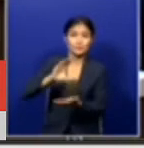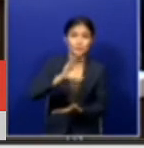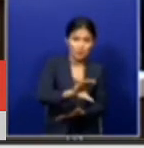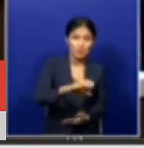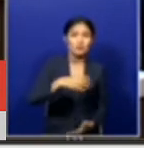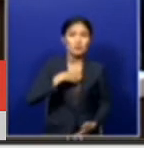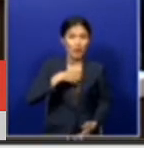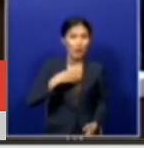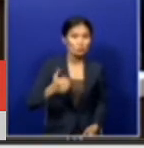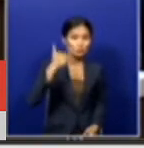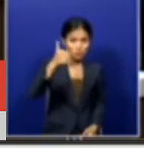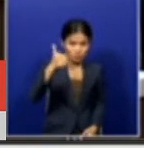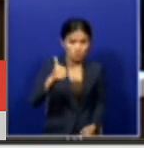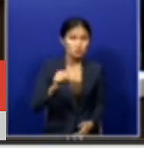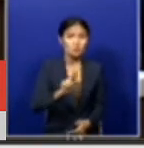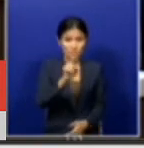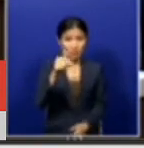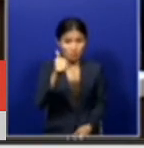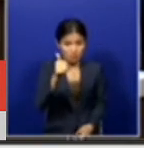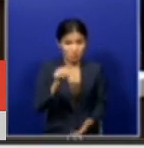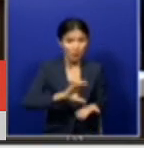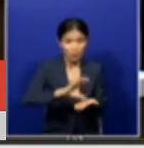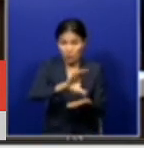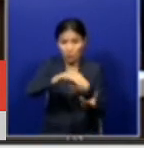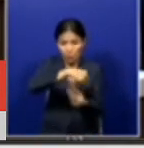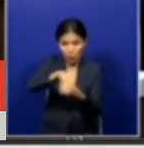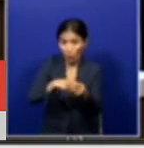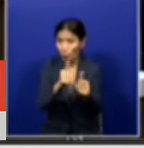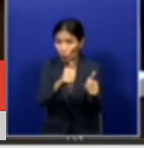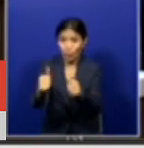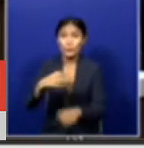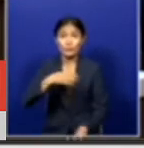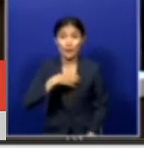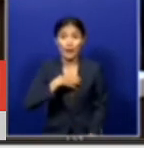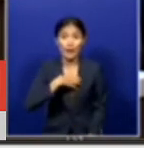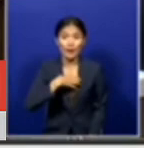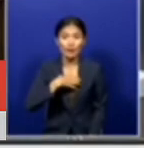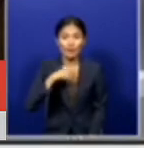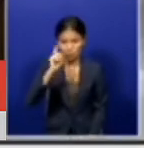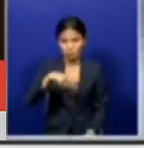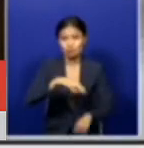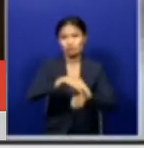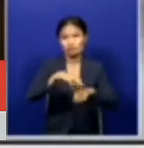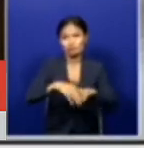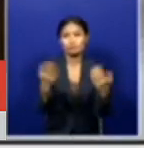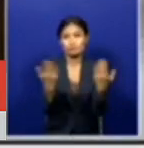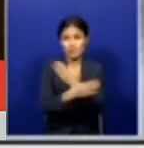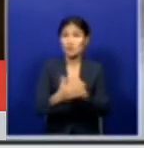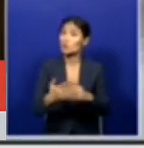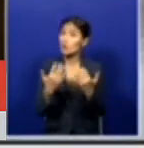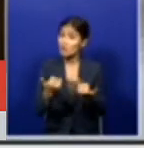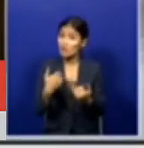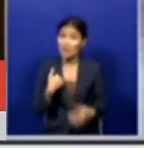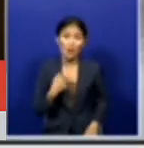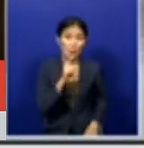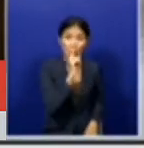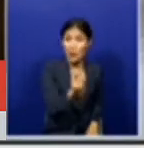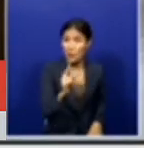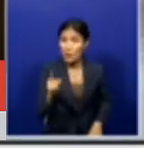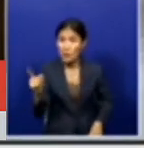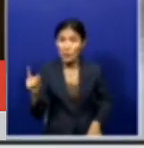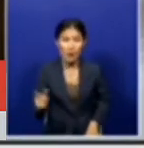พสูงสุดท่านประธานที่เคารพครับผมไม่ได้เจาะจงว่าผู้บริหารท้องถิ่นใดส่อทุจ